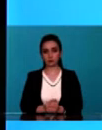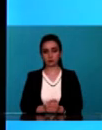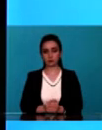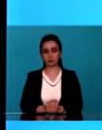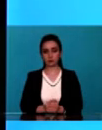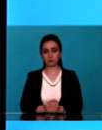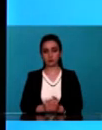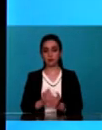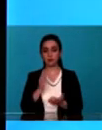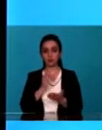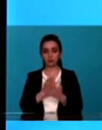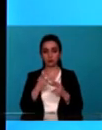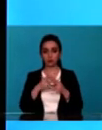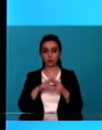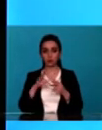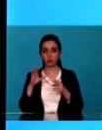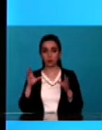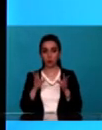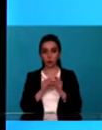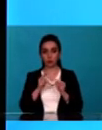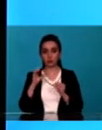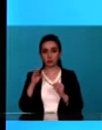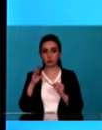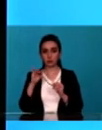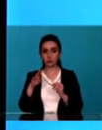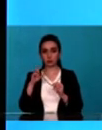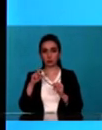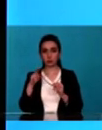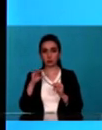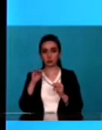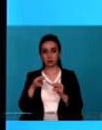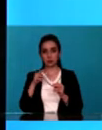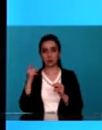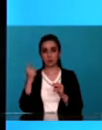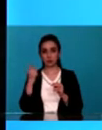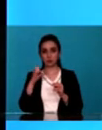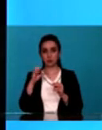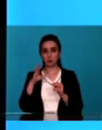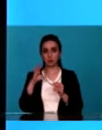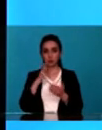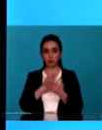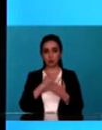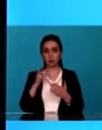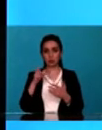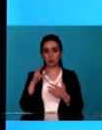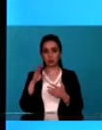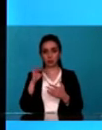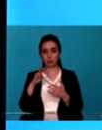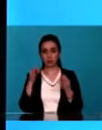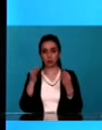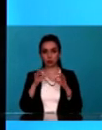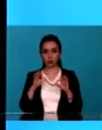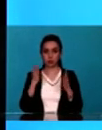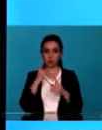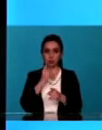Значит, свойства этого компонента Spin Edit. Первое свойство Editor Enable разрешает